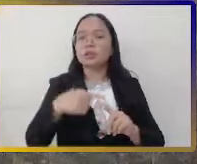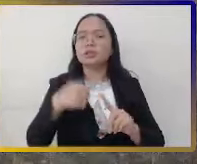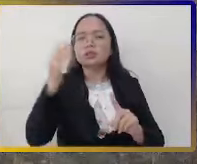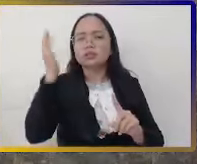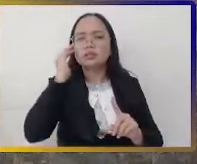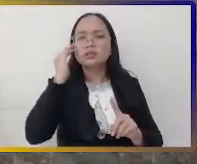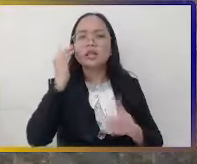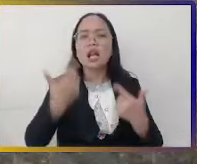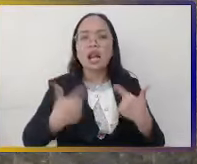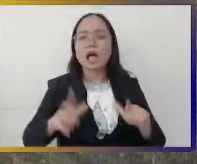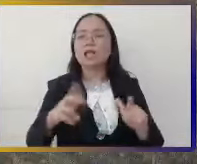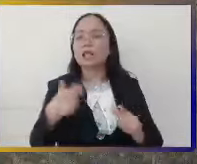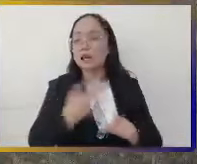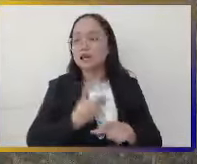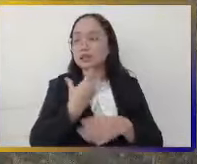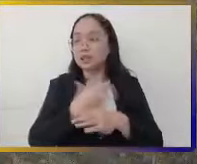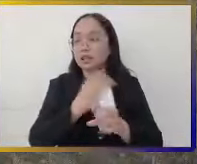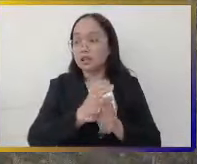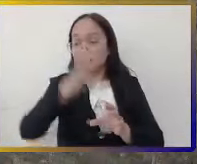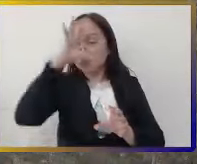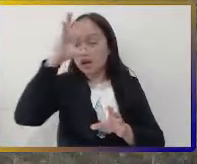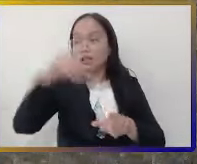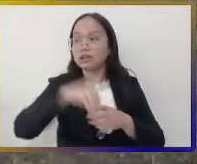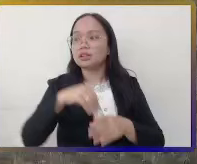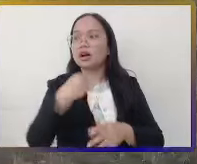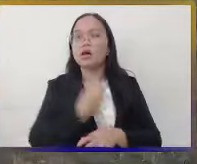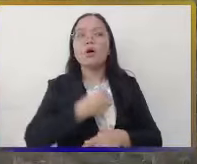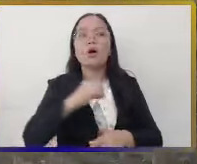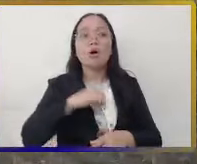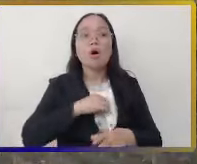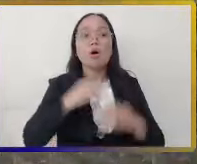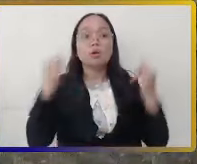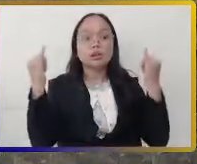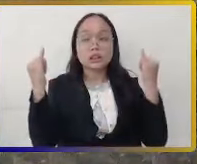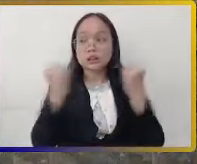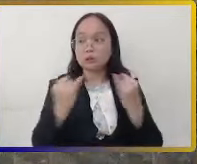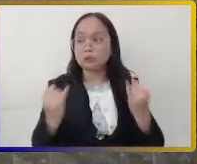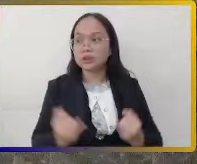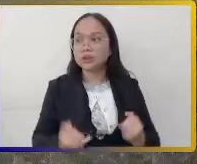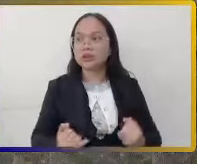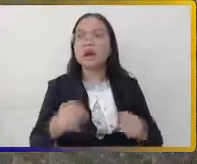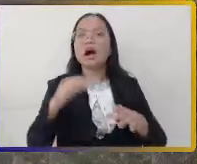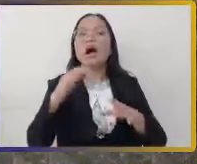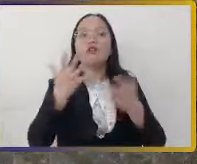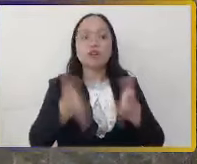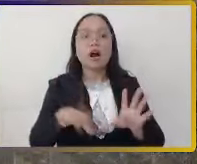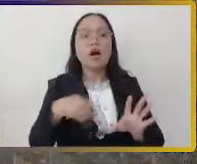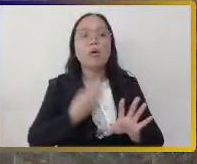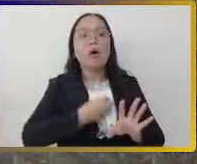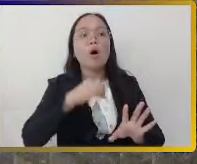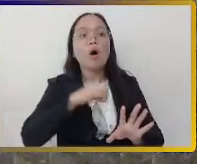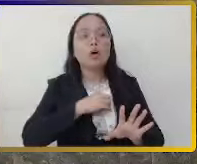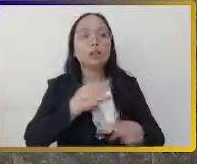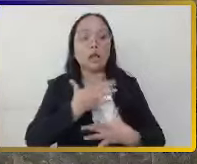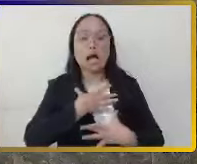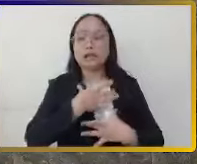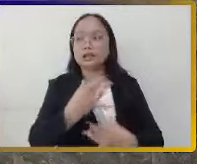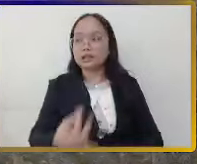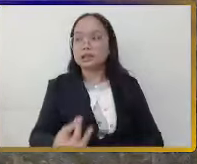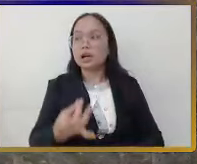magsasabing, let us create man in our own image after our what? Likeness without